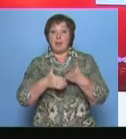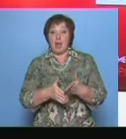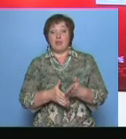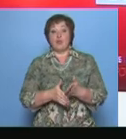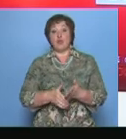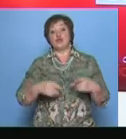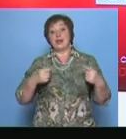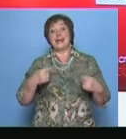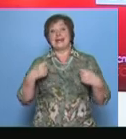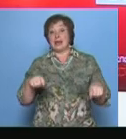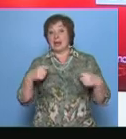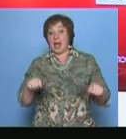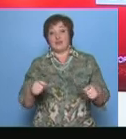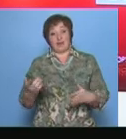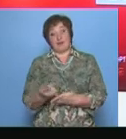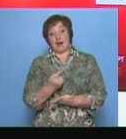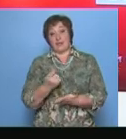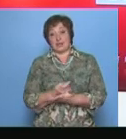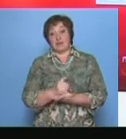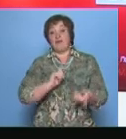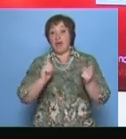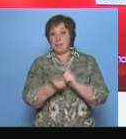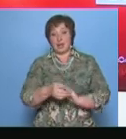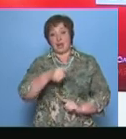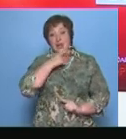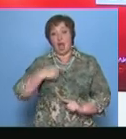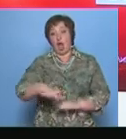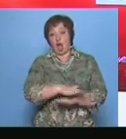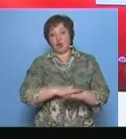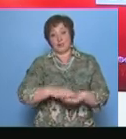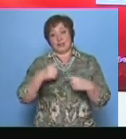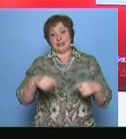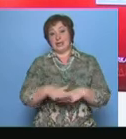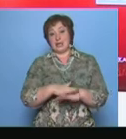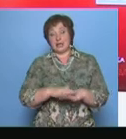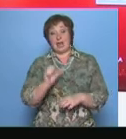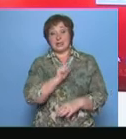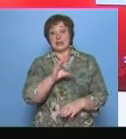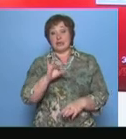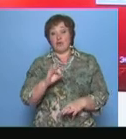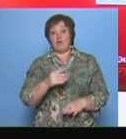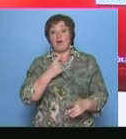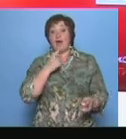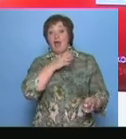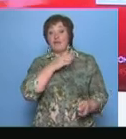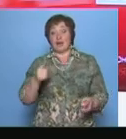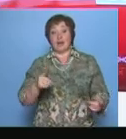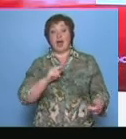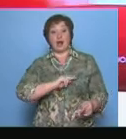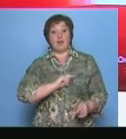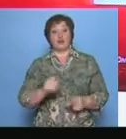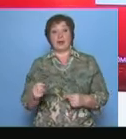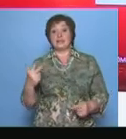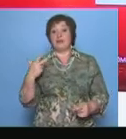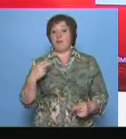своим товаропроизводителям в борьбе за российский рынок. Об этом Александр Соловьев заявил во время рабочей поездки в Можгу. В